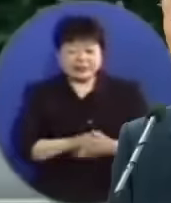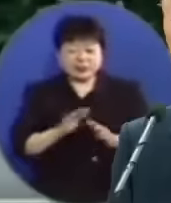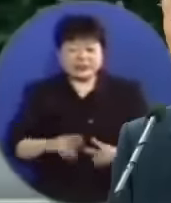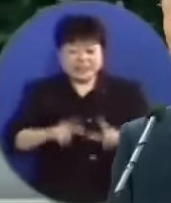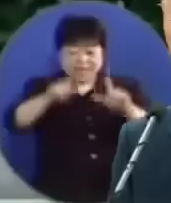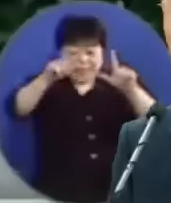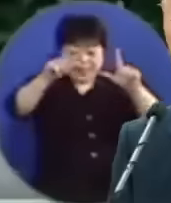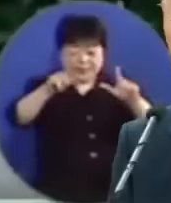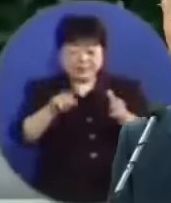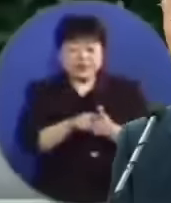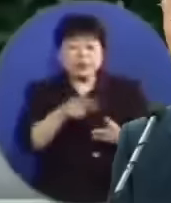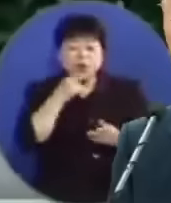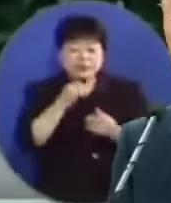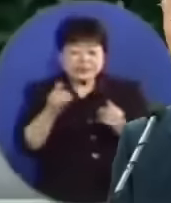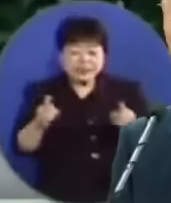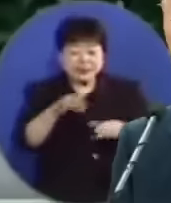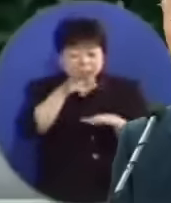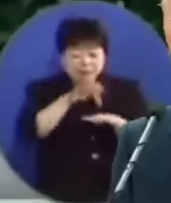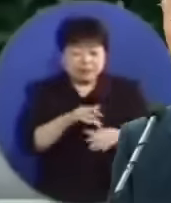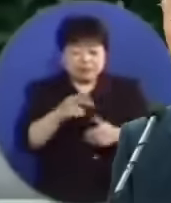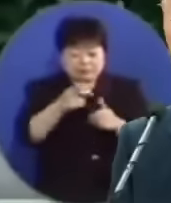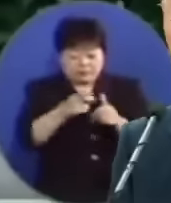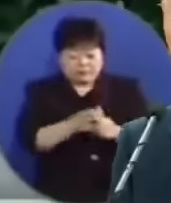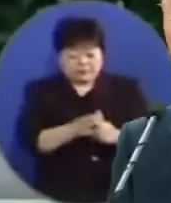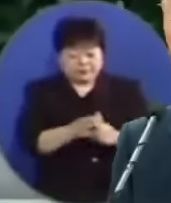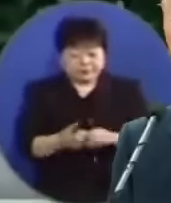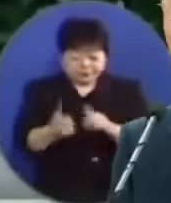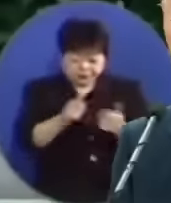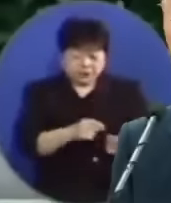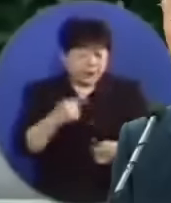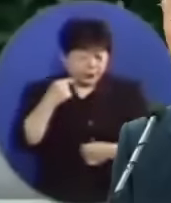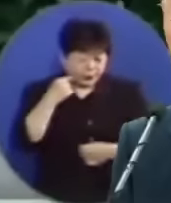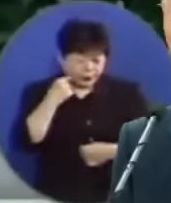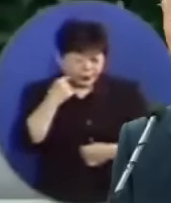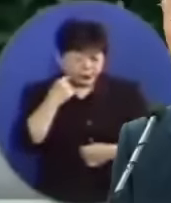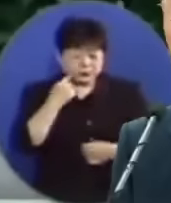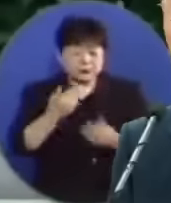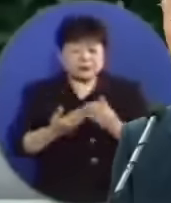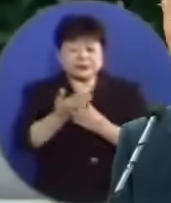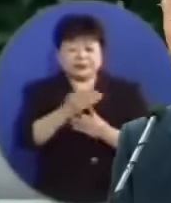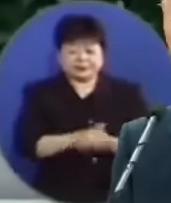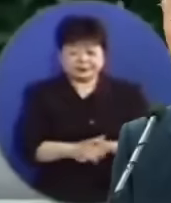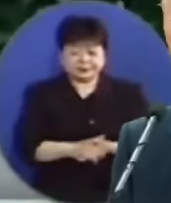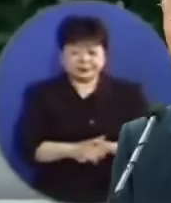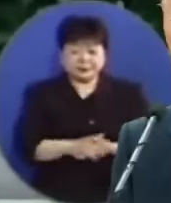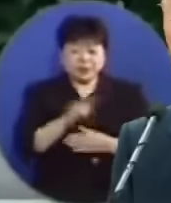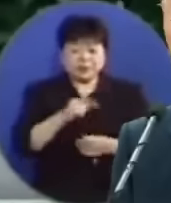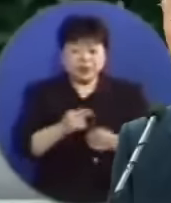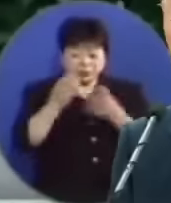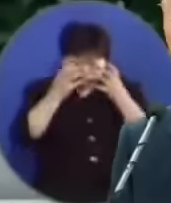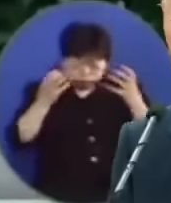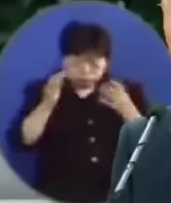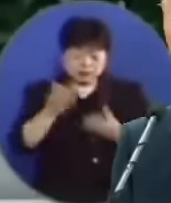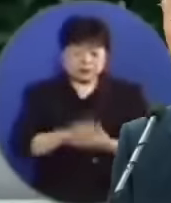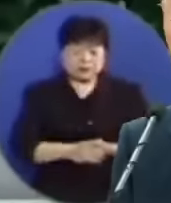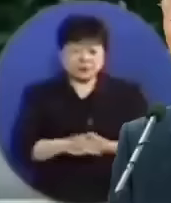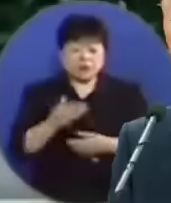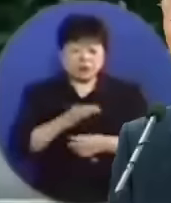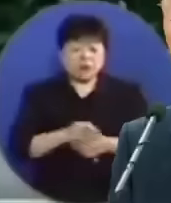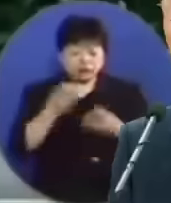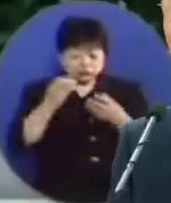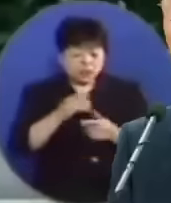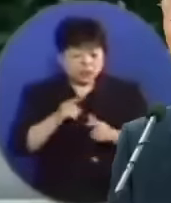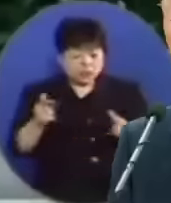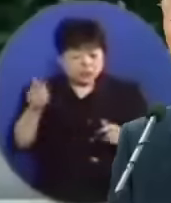오늘날 안 믿는 사람들은 이 사탄에게 물려서 사망의 독이 올라 심적으로 퉁퉁 부었습니다. 육체로 안